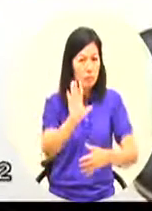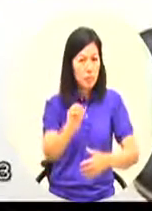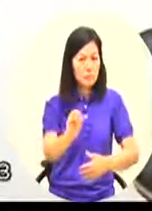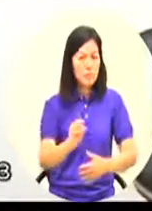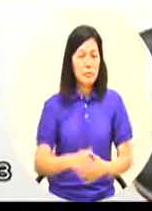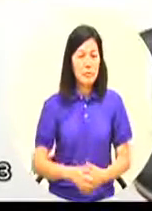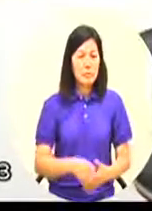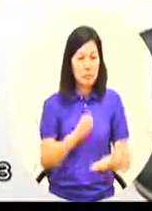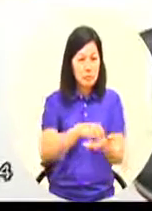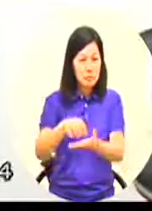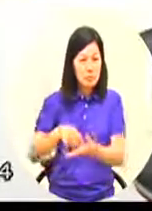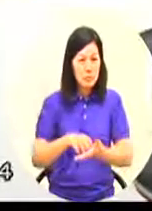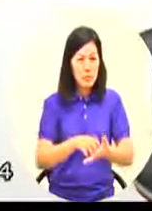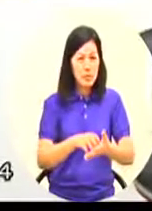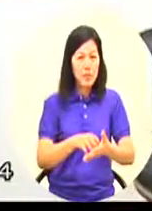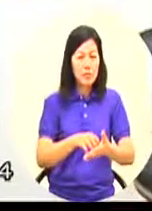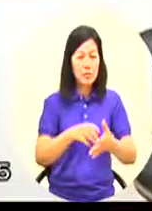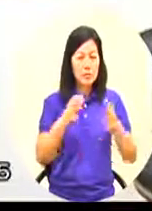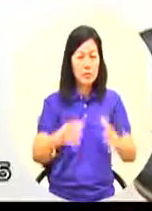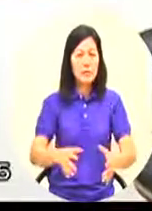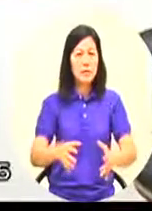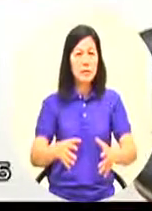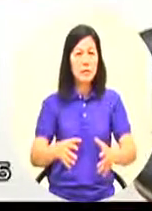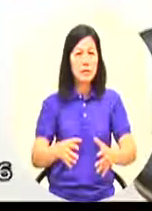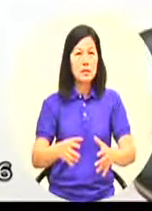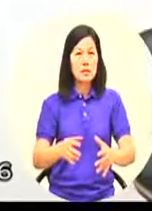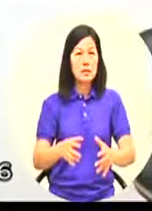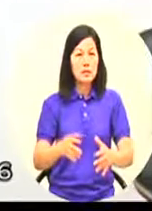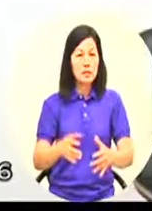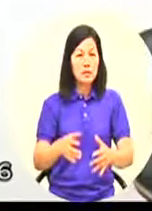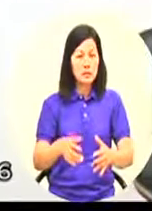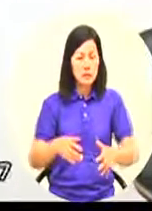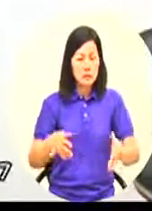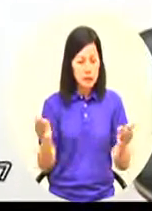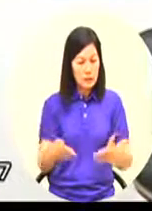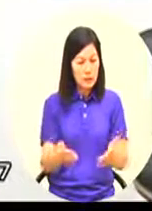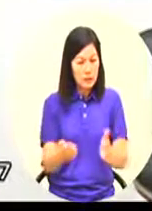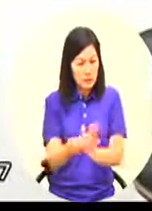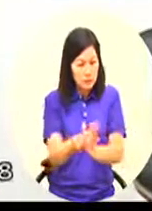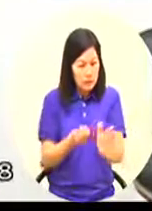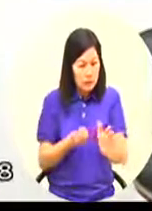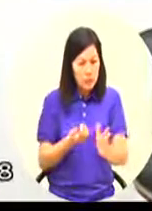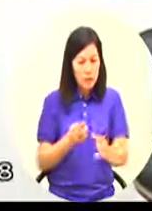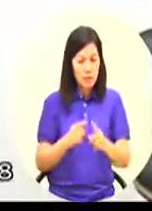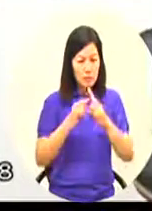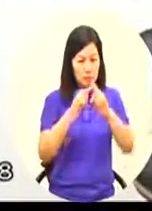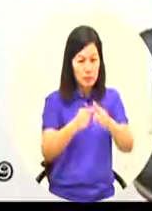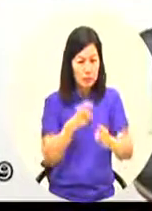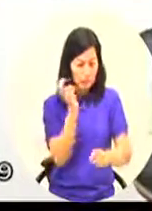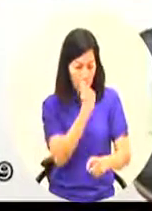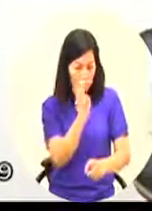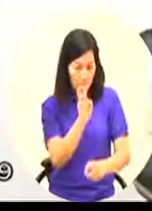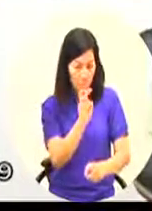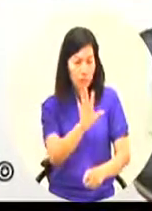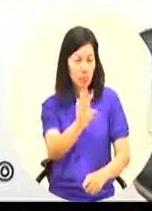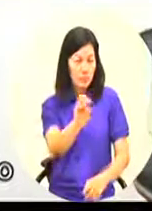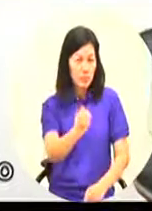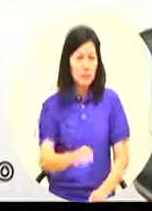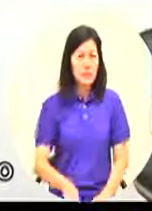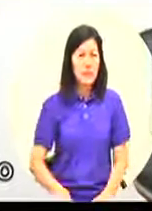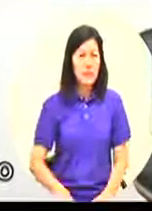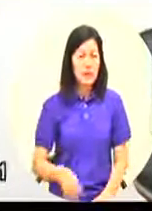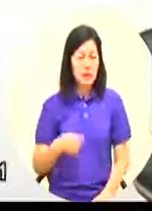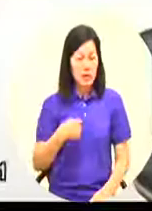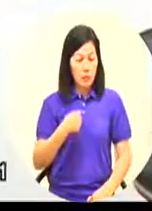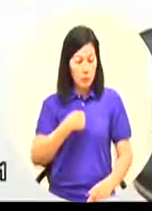过任何一场的施工前会勘，我讲，包括我自己，包